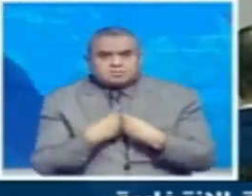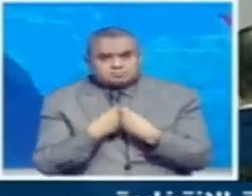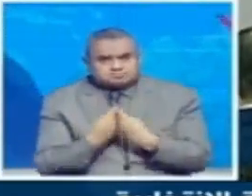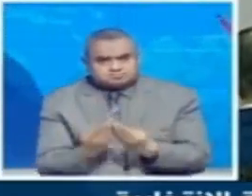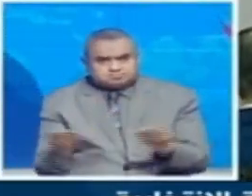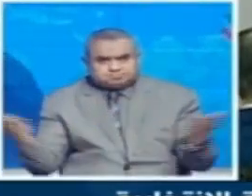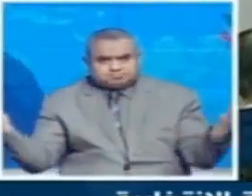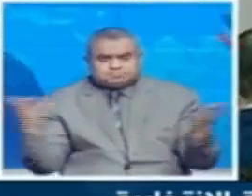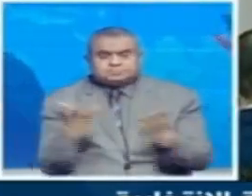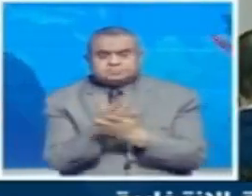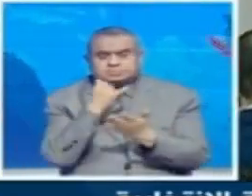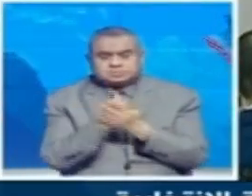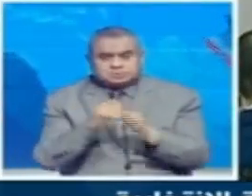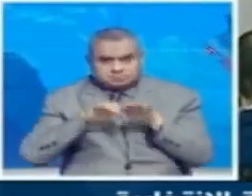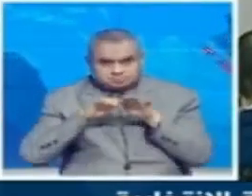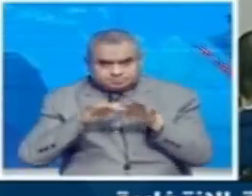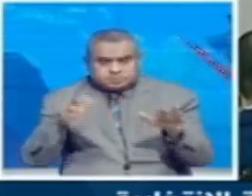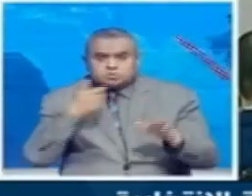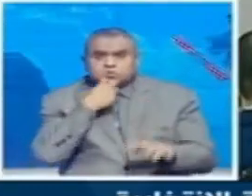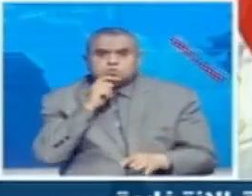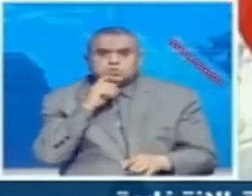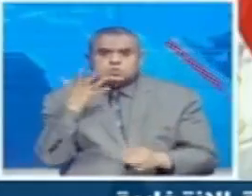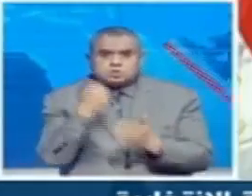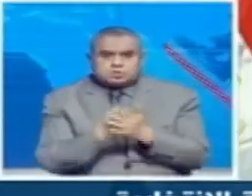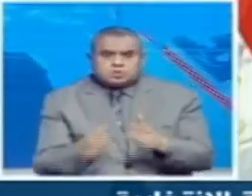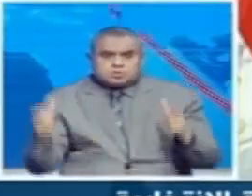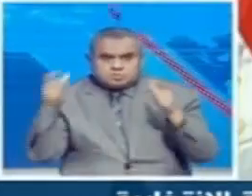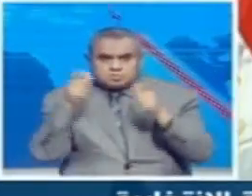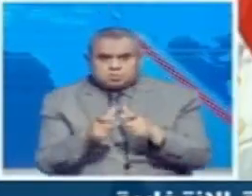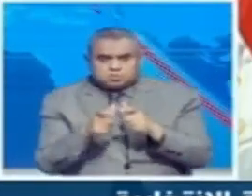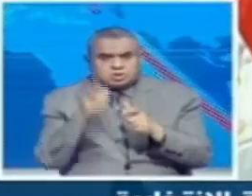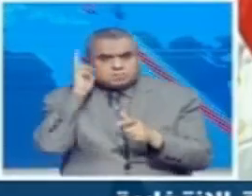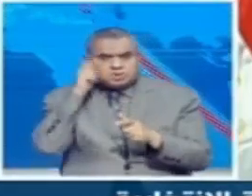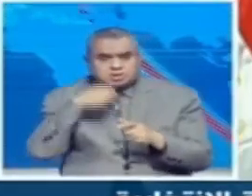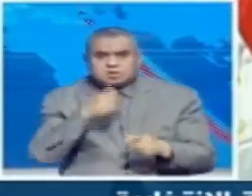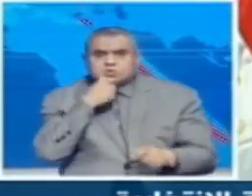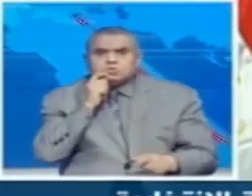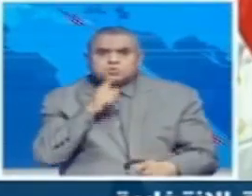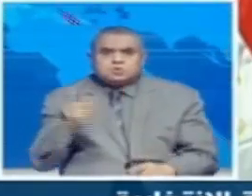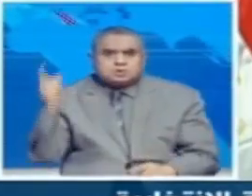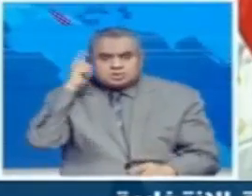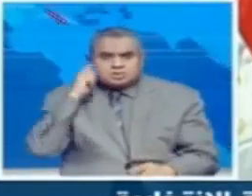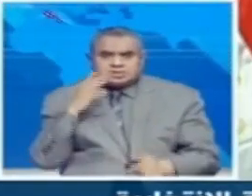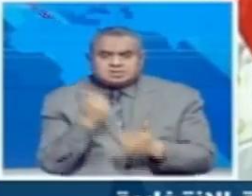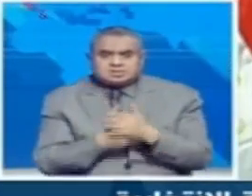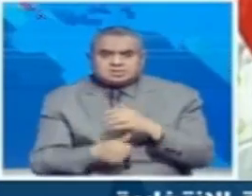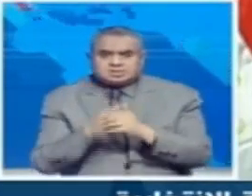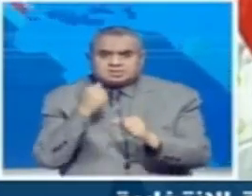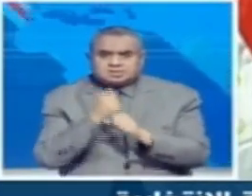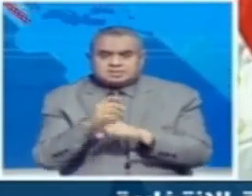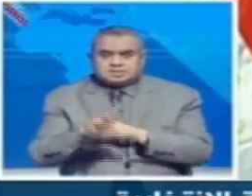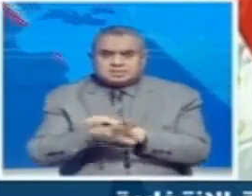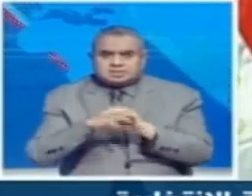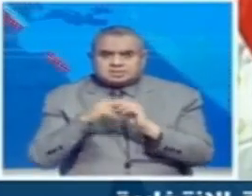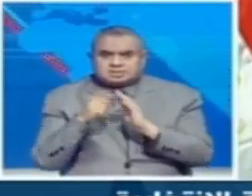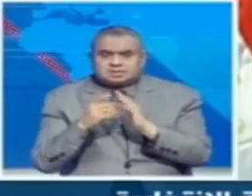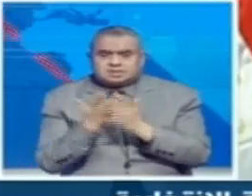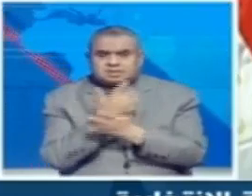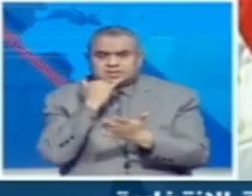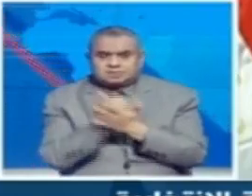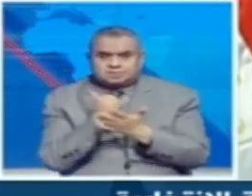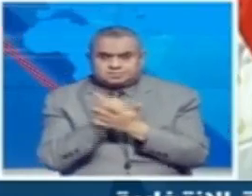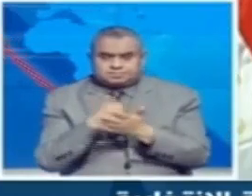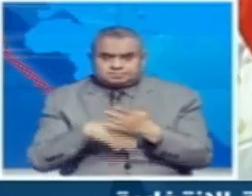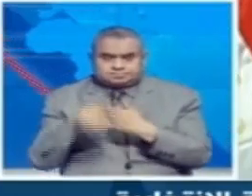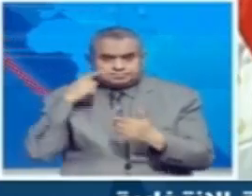عنها بشكلها التفصيلي في المؤتمر الصحفي القادم للحملة، ولكن أطمئن حضراتكم أنها